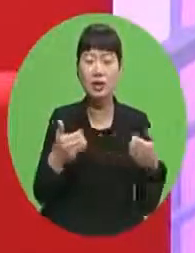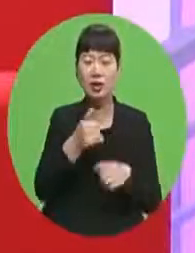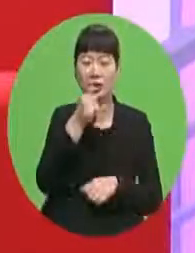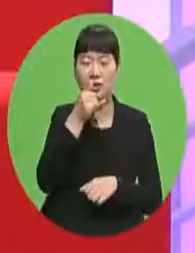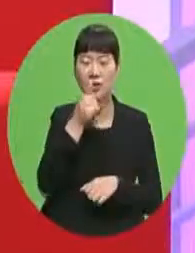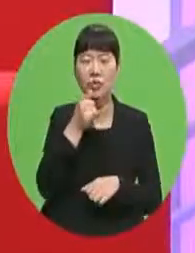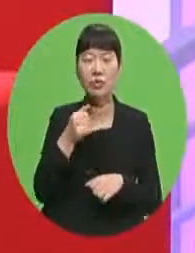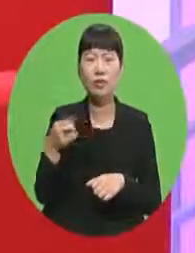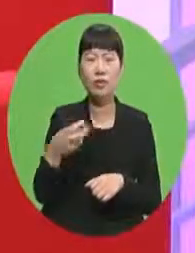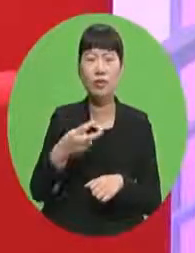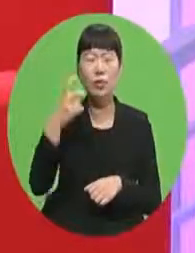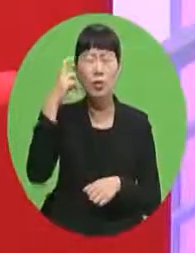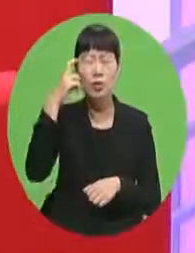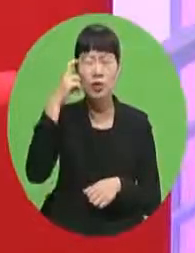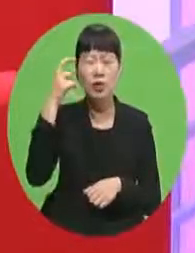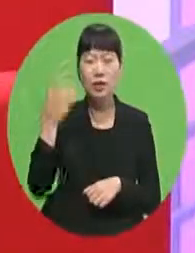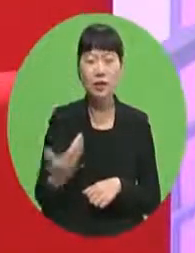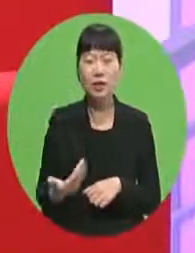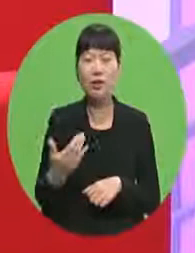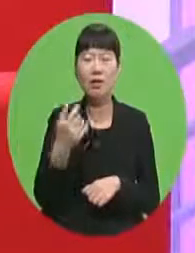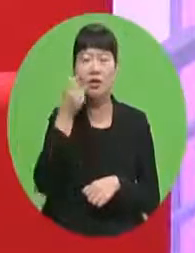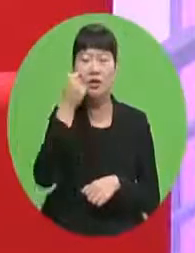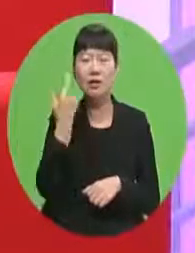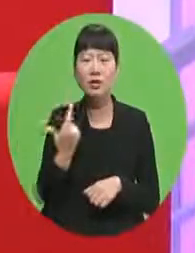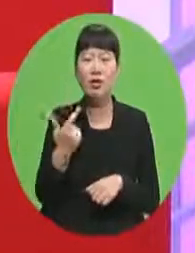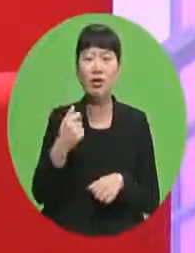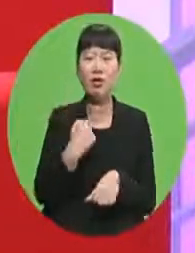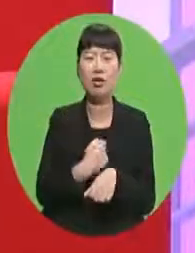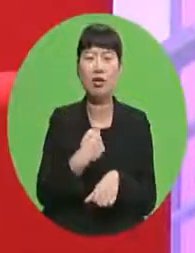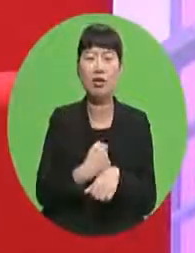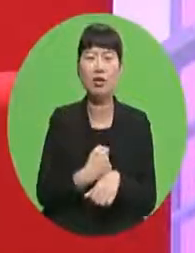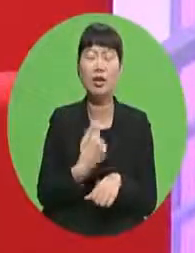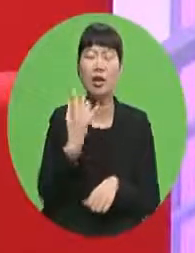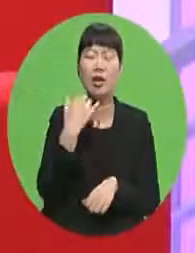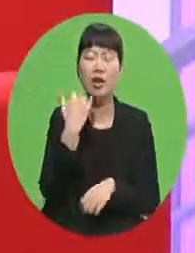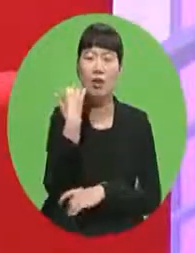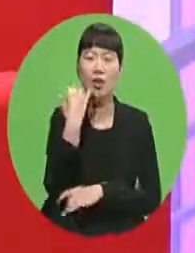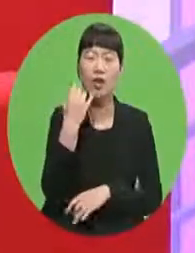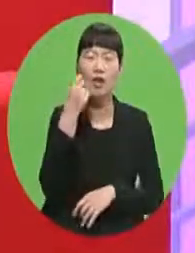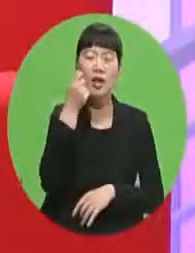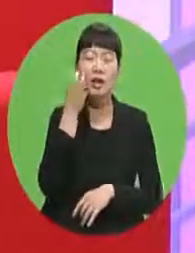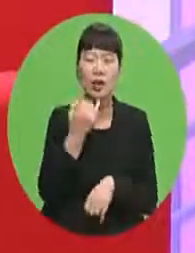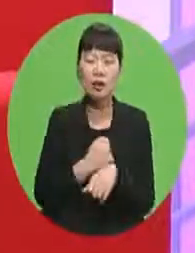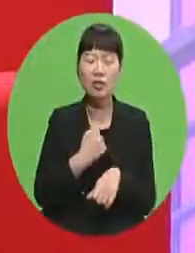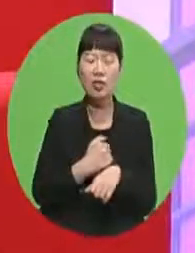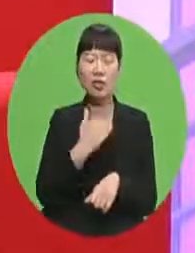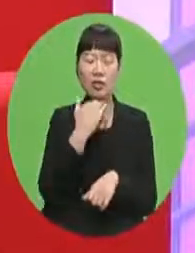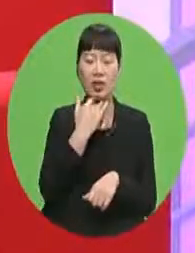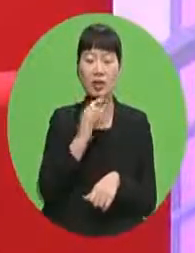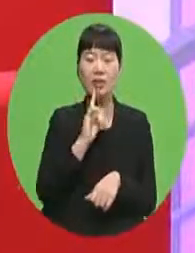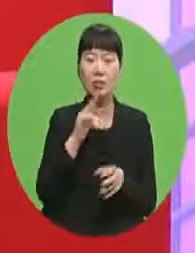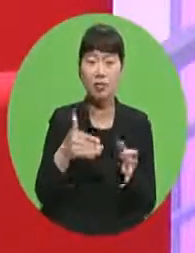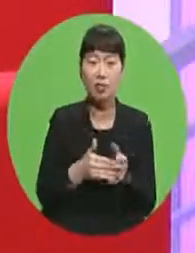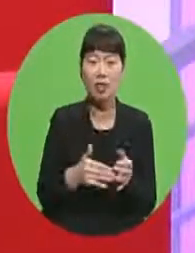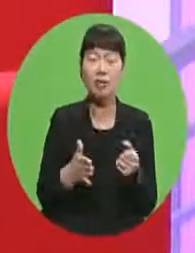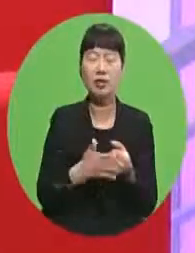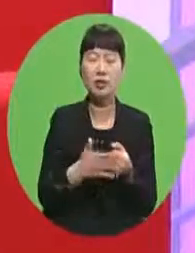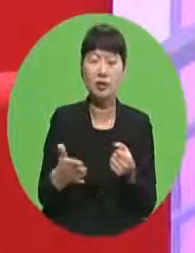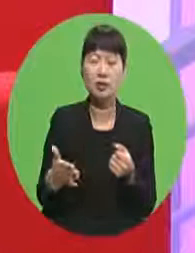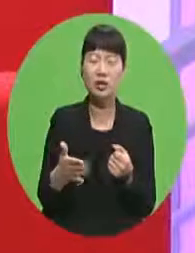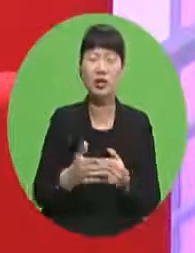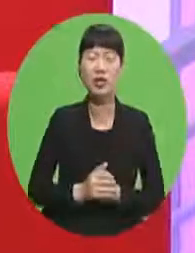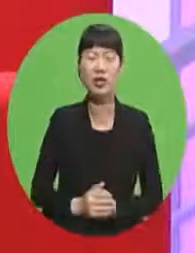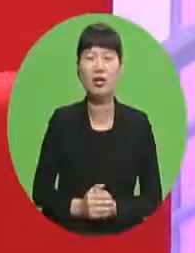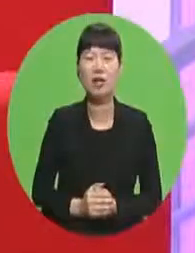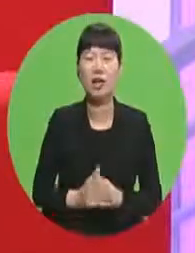무리가 있고요. 그게 왜 그러냐면 6개월이라는 원래 월령, 개월이 그런 나이예요. 그래서 우리가 보통